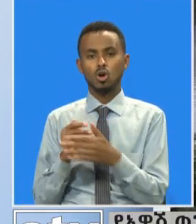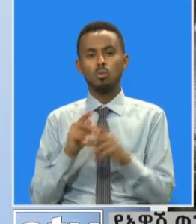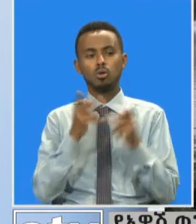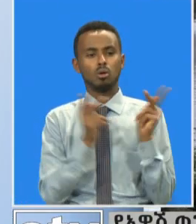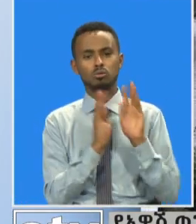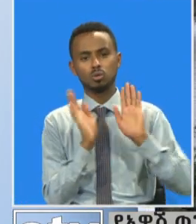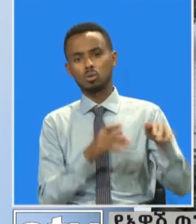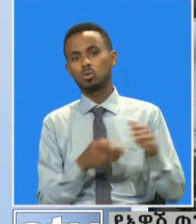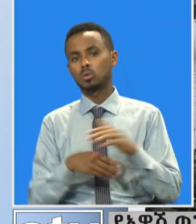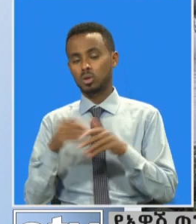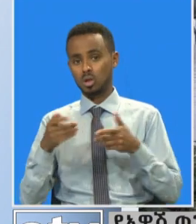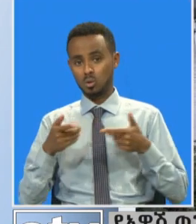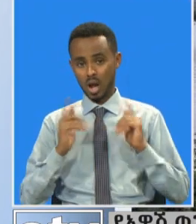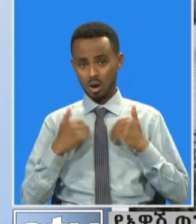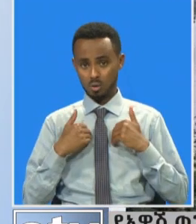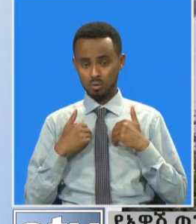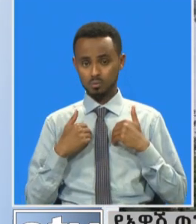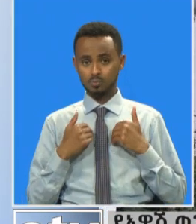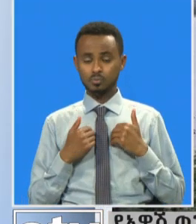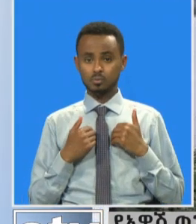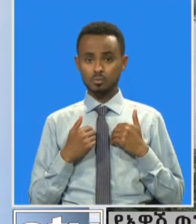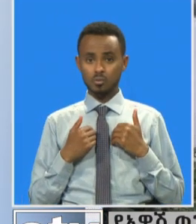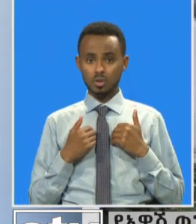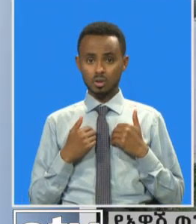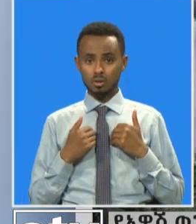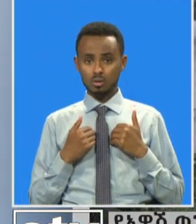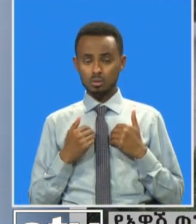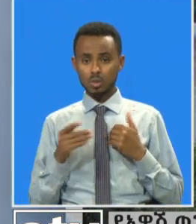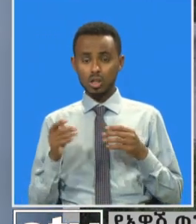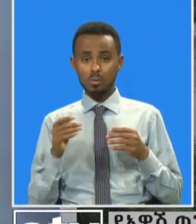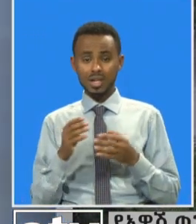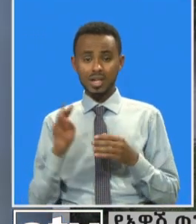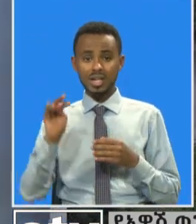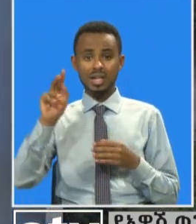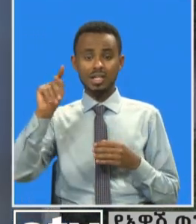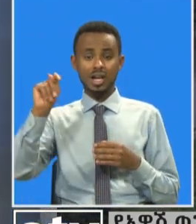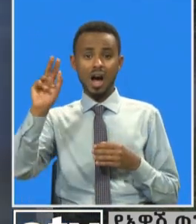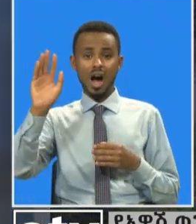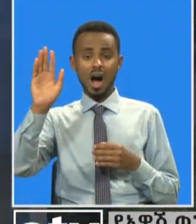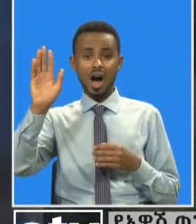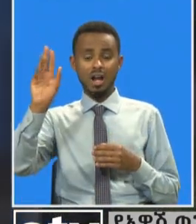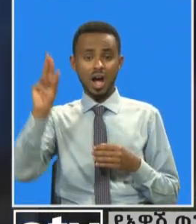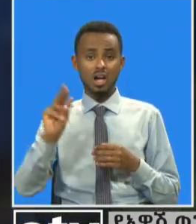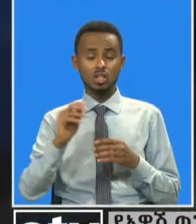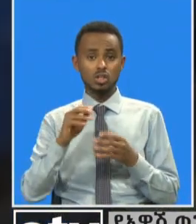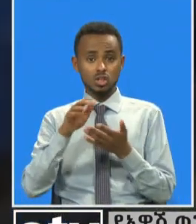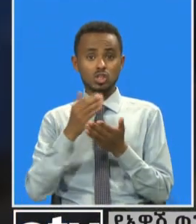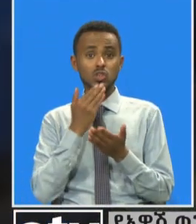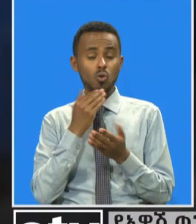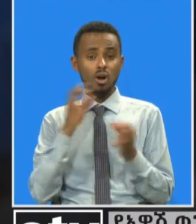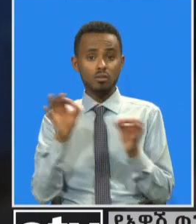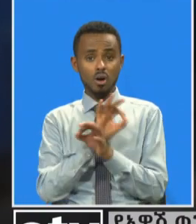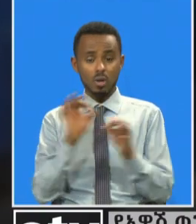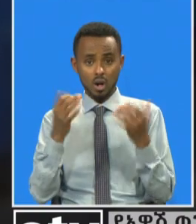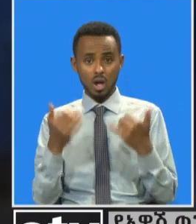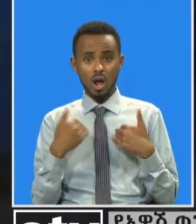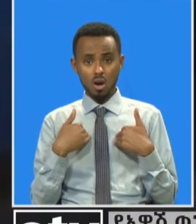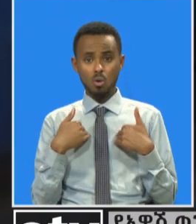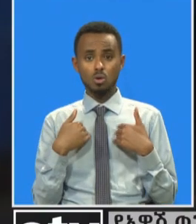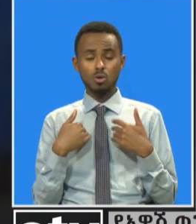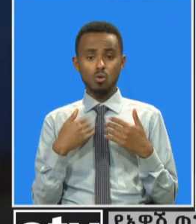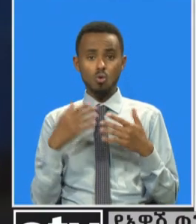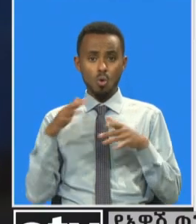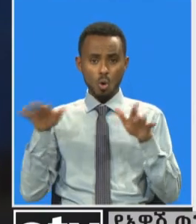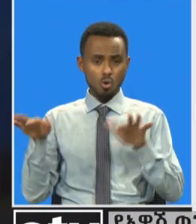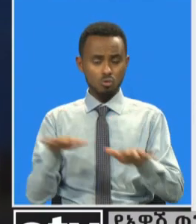ተፈናቅሎ ያለ ህብረተሰቡ በጎታራ ስኳር ፋብሪካ በአሁኑ ሰዓት ያለው የጎርፍ ሁኔታ ሰብሮ ወደ